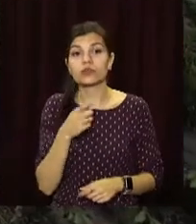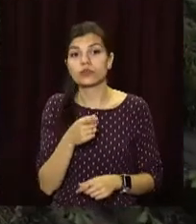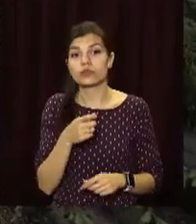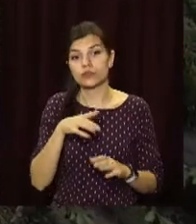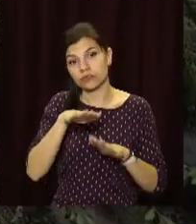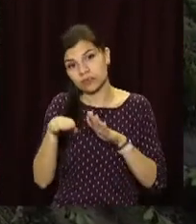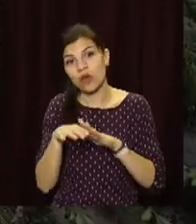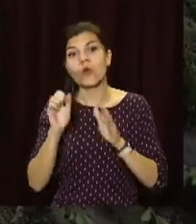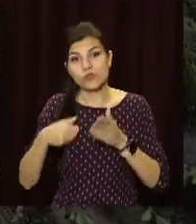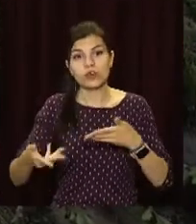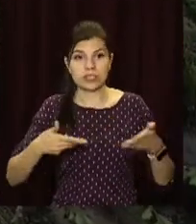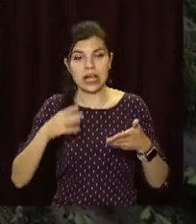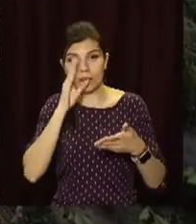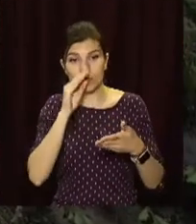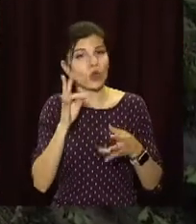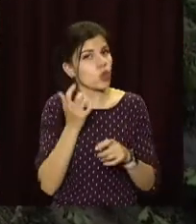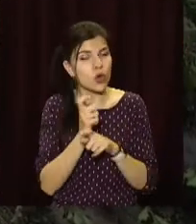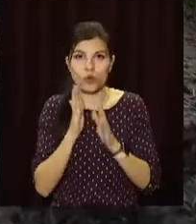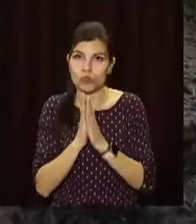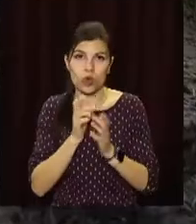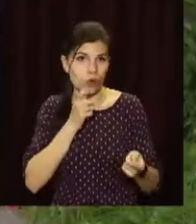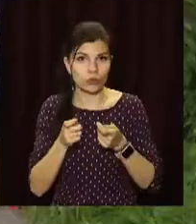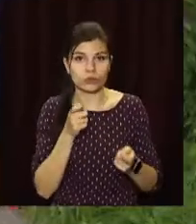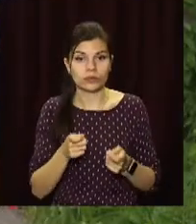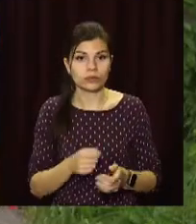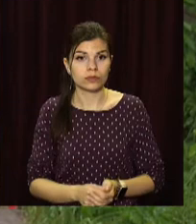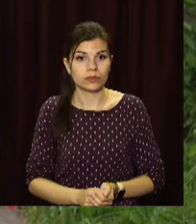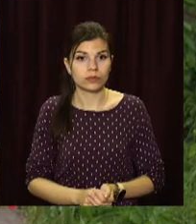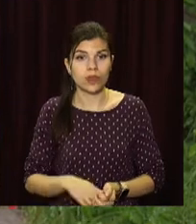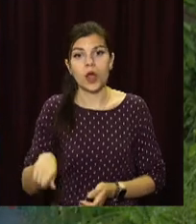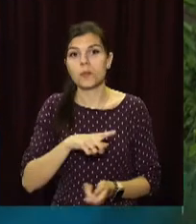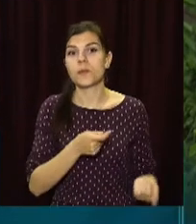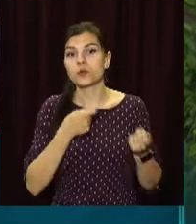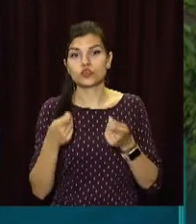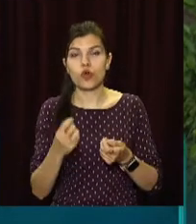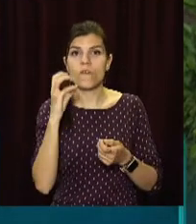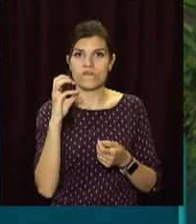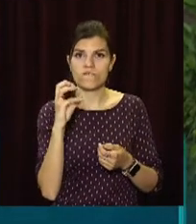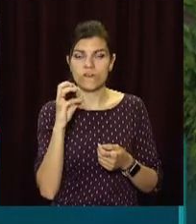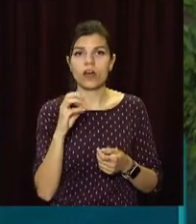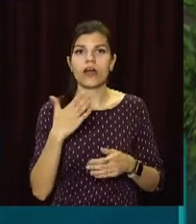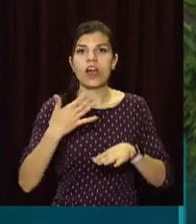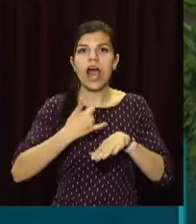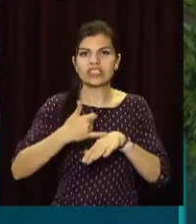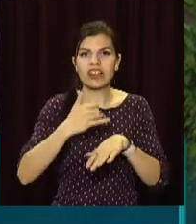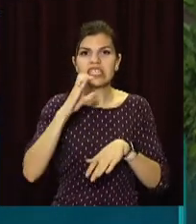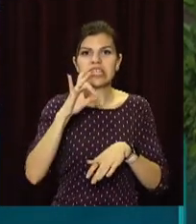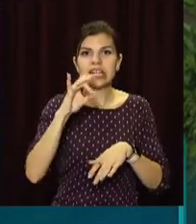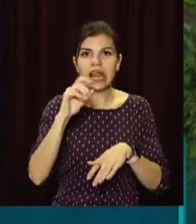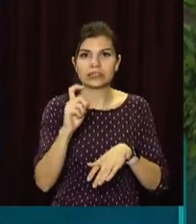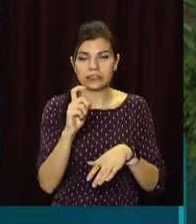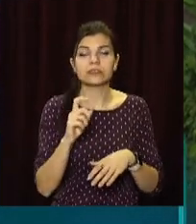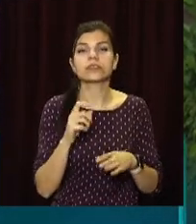нею можна пересуватися. Однак обережно. Мы привезли сюда крупный асфальтный срез,